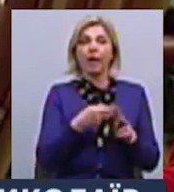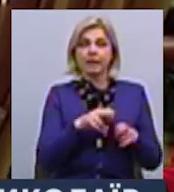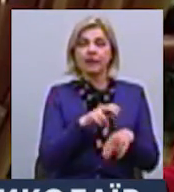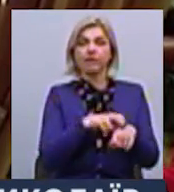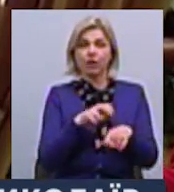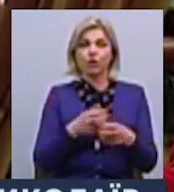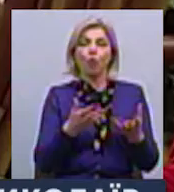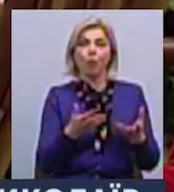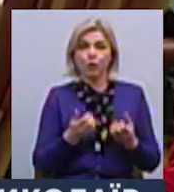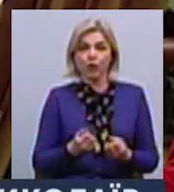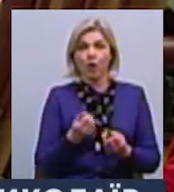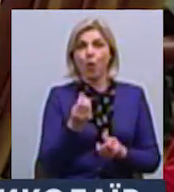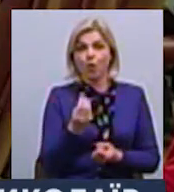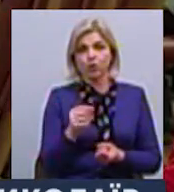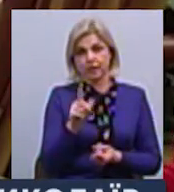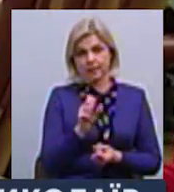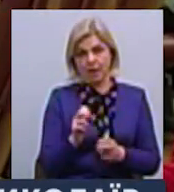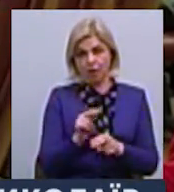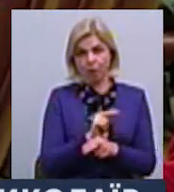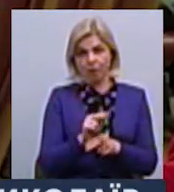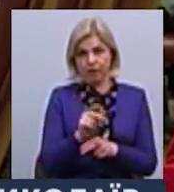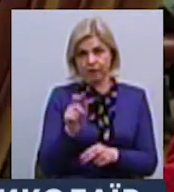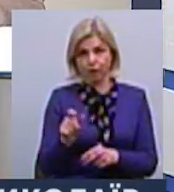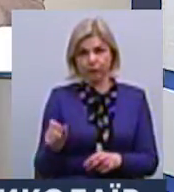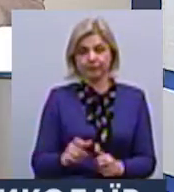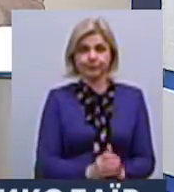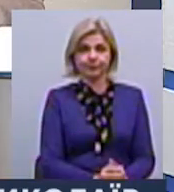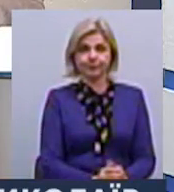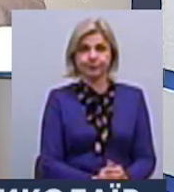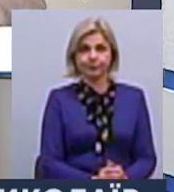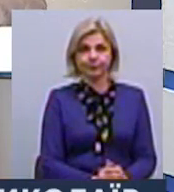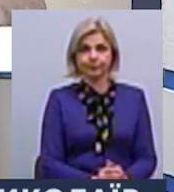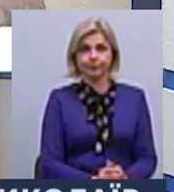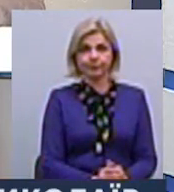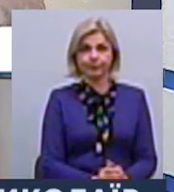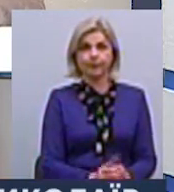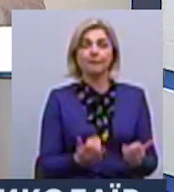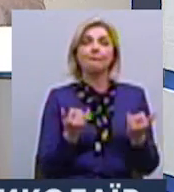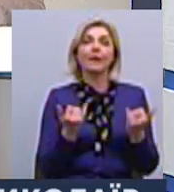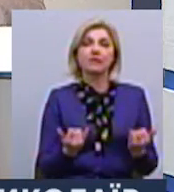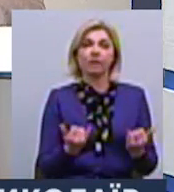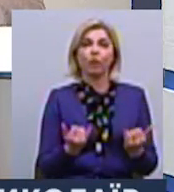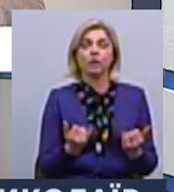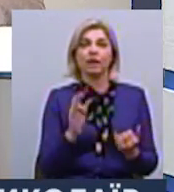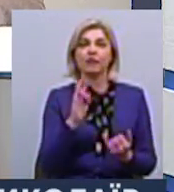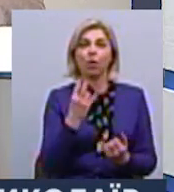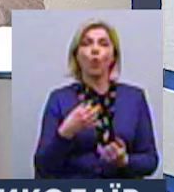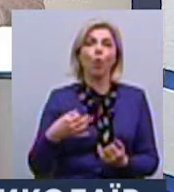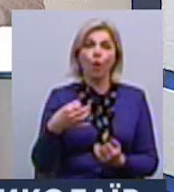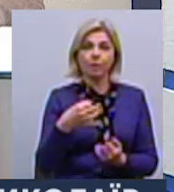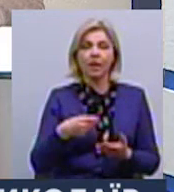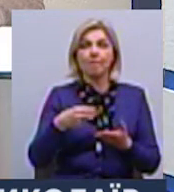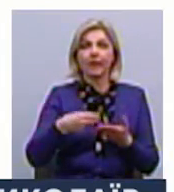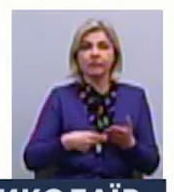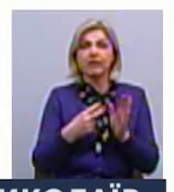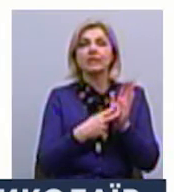отримували кошти за лікування пацієнтів. На сьогоднішній день у Миколаївській області